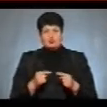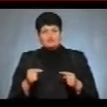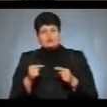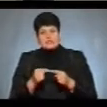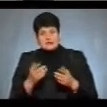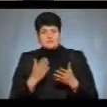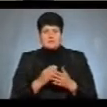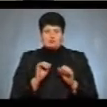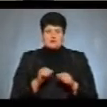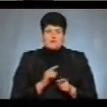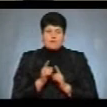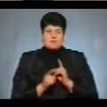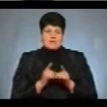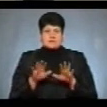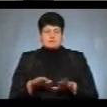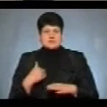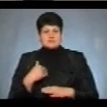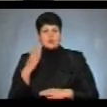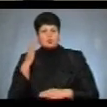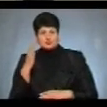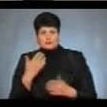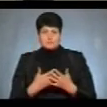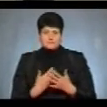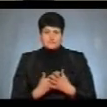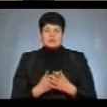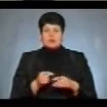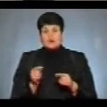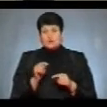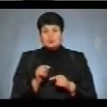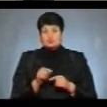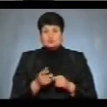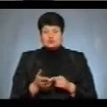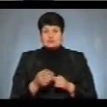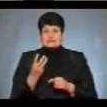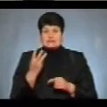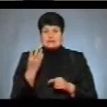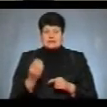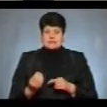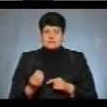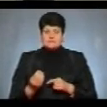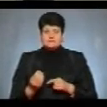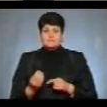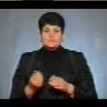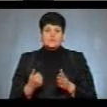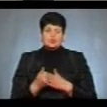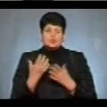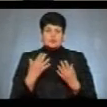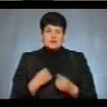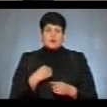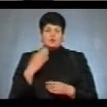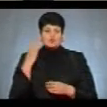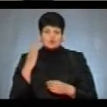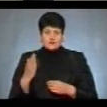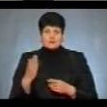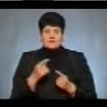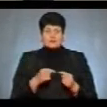можливість поміняти своє місце голосування відповідно. Тому, відповідно, за 3 дні до дня голосування, відповідно,